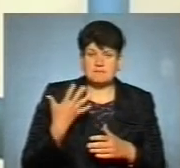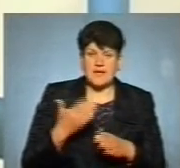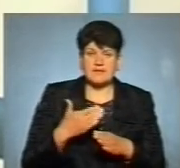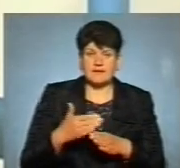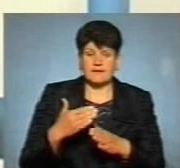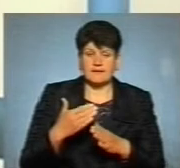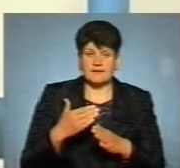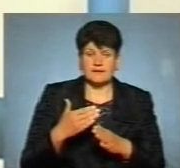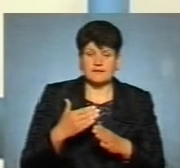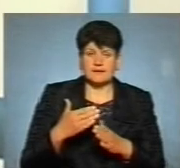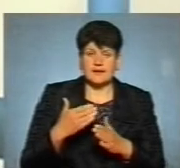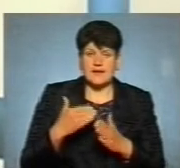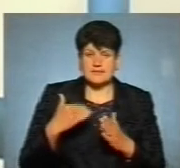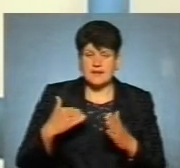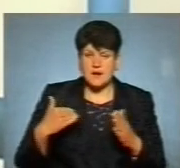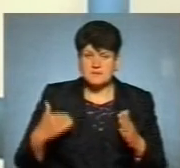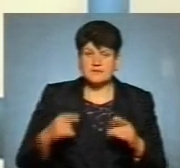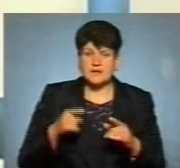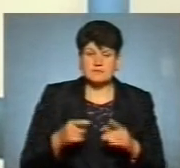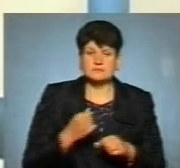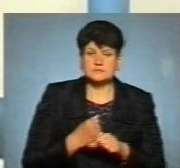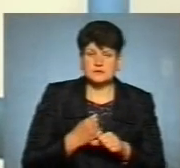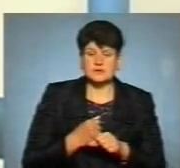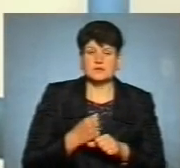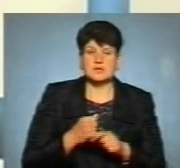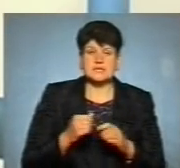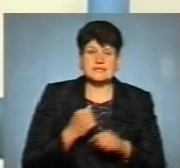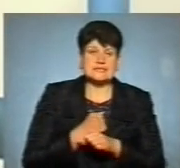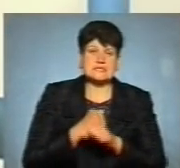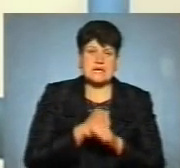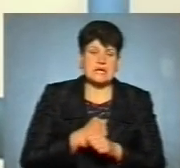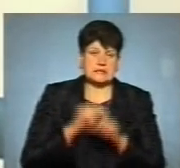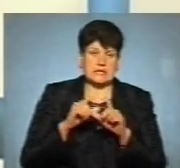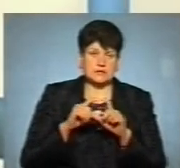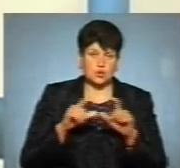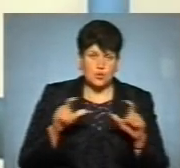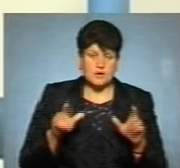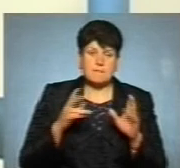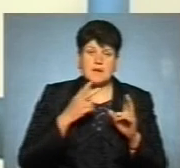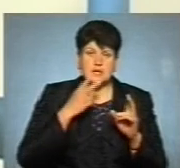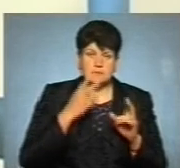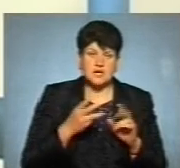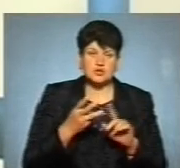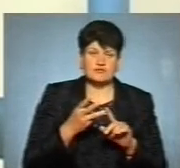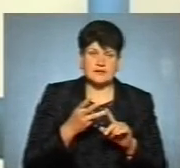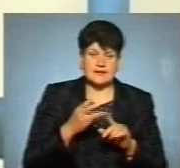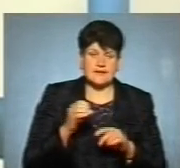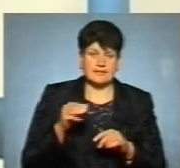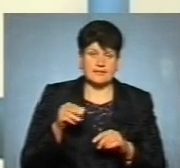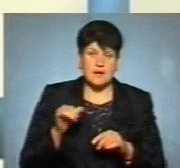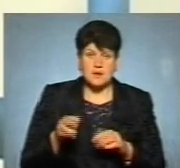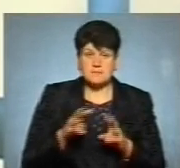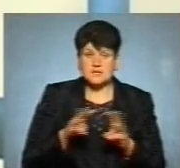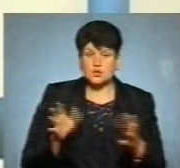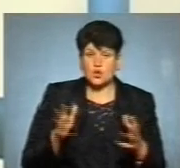урядом. І функціонування там санаторію, в тому числі, я так розумію, оздоровчих закладів було передбачено в третьому етапі. Але от міністр охорони